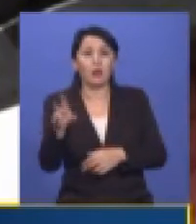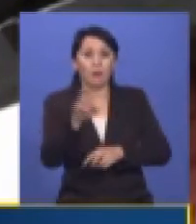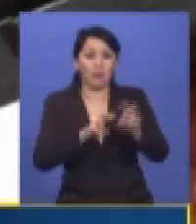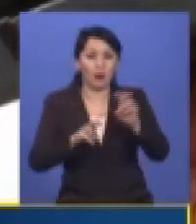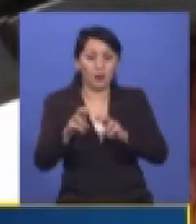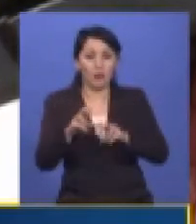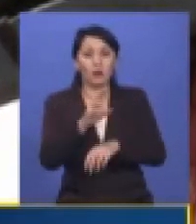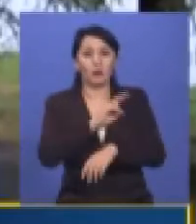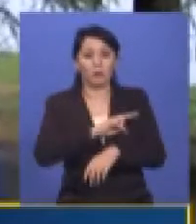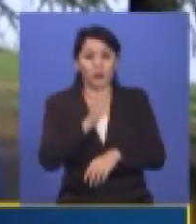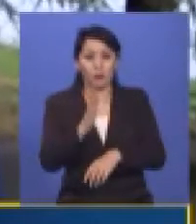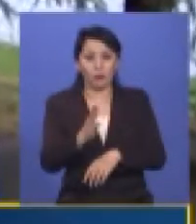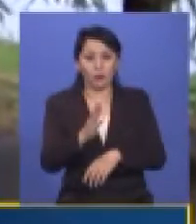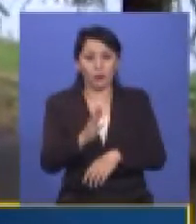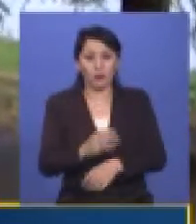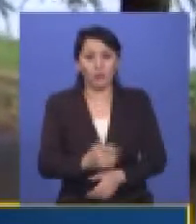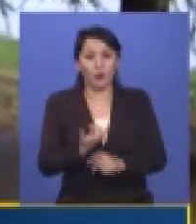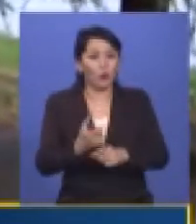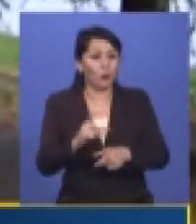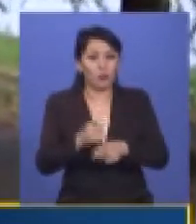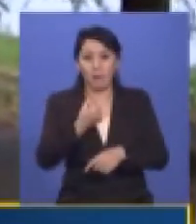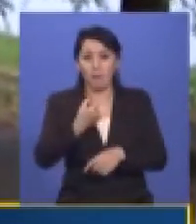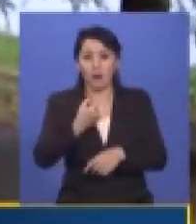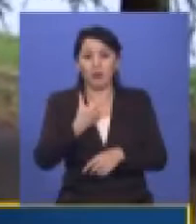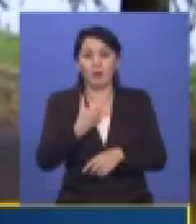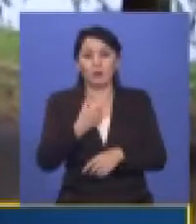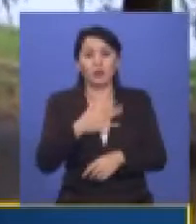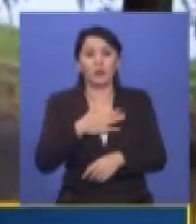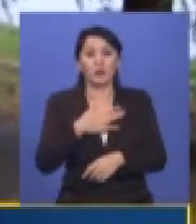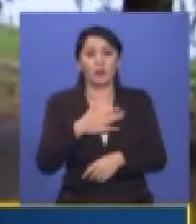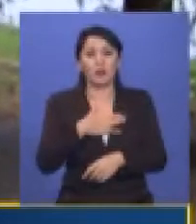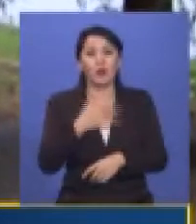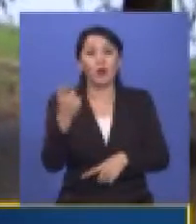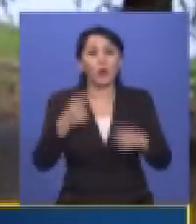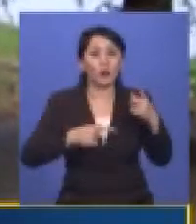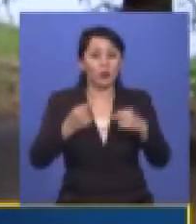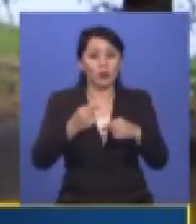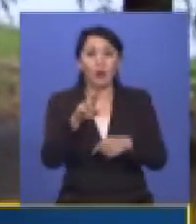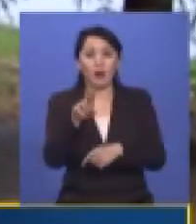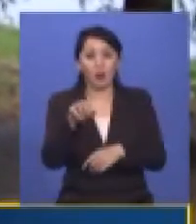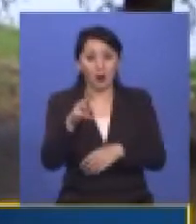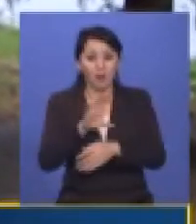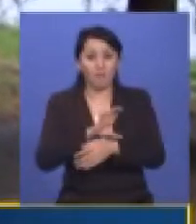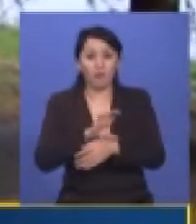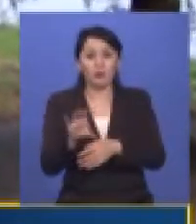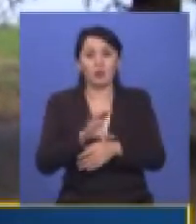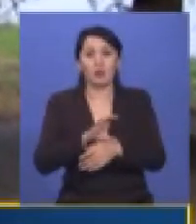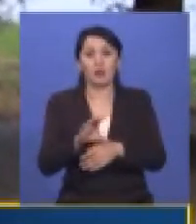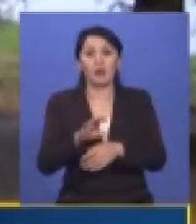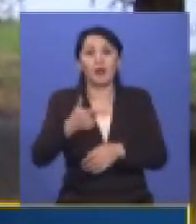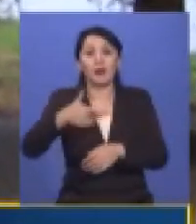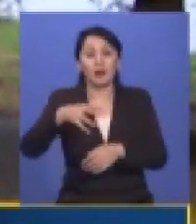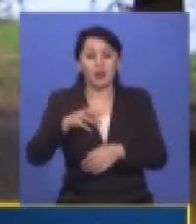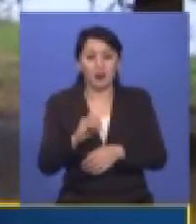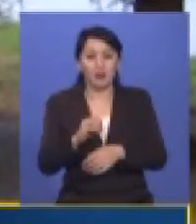жұмыстарын жазуда пайдаланылады. Өте қатты ұнады. Мен енді сүттің қалай жасалатынын, сүттің қалай, қайда